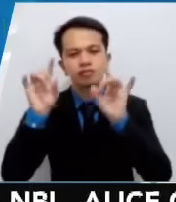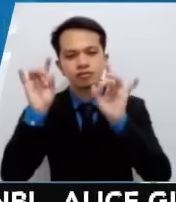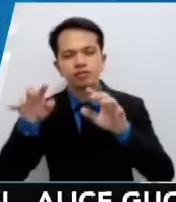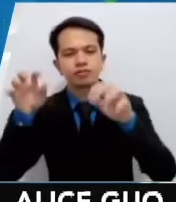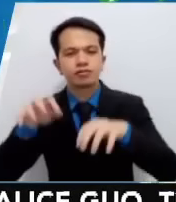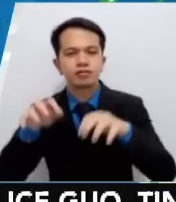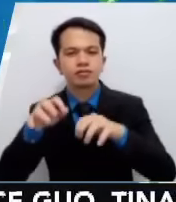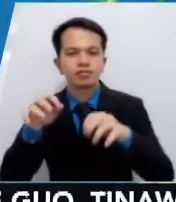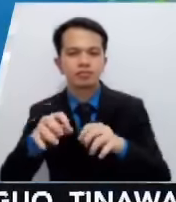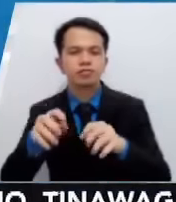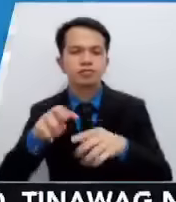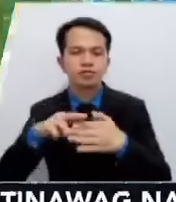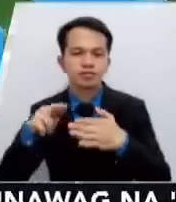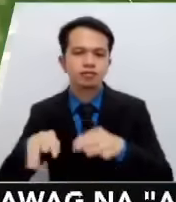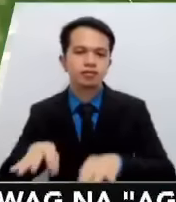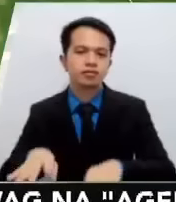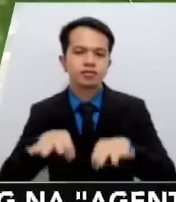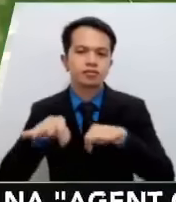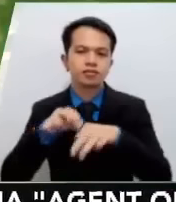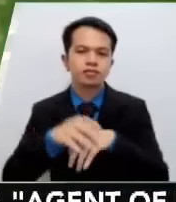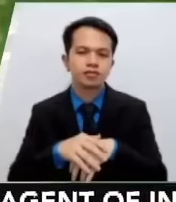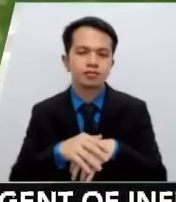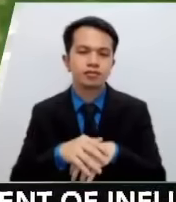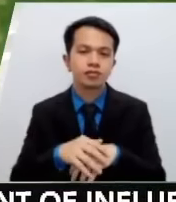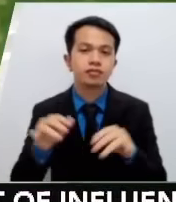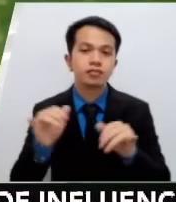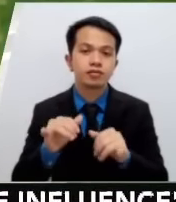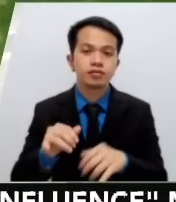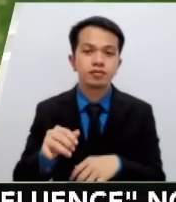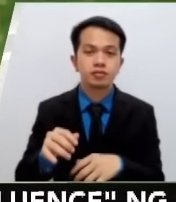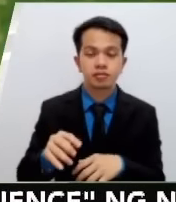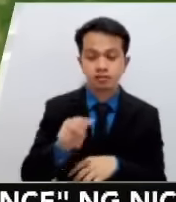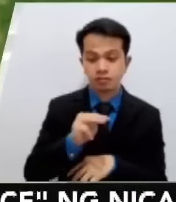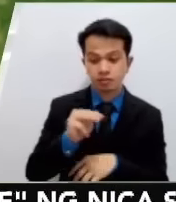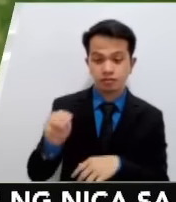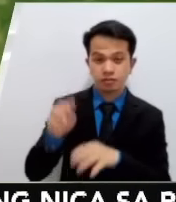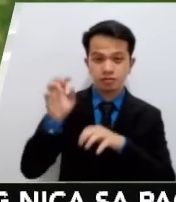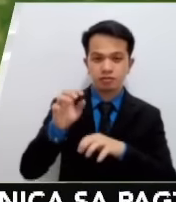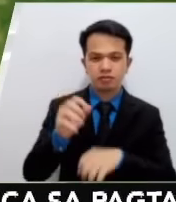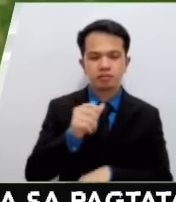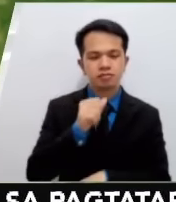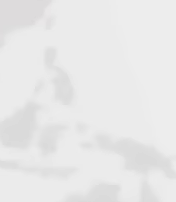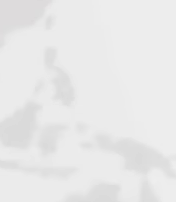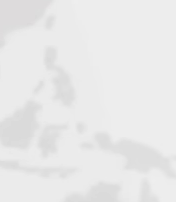landslide. Mananatili namang mababa ang tsansa ng ulan dito sa Metro Manila.